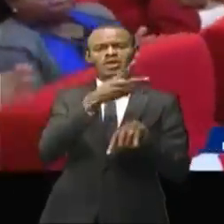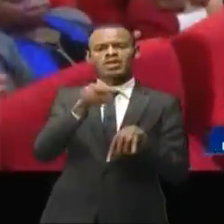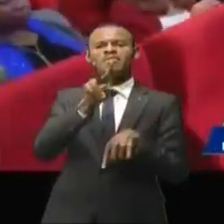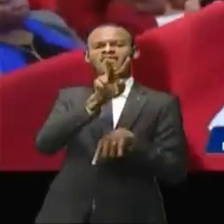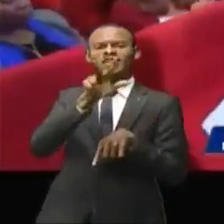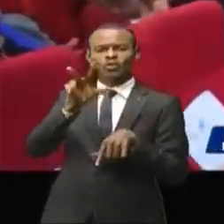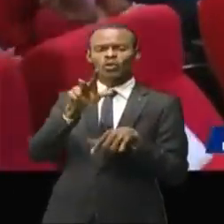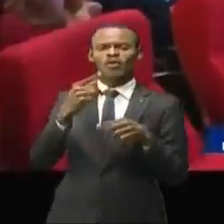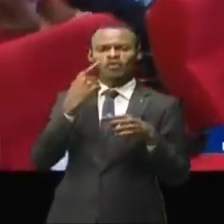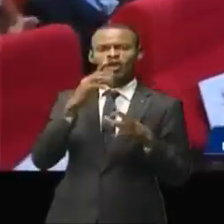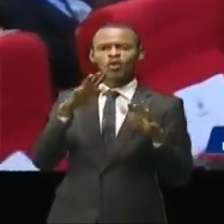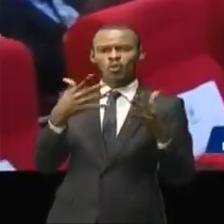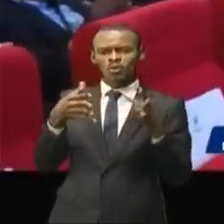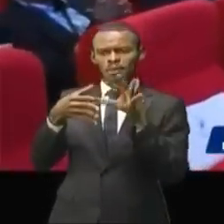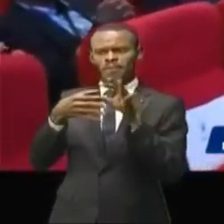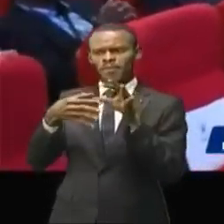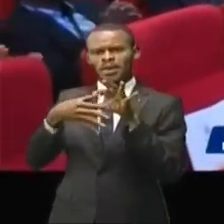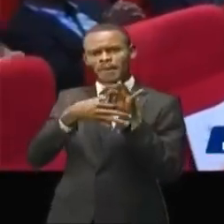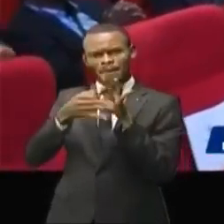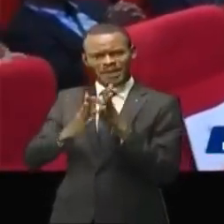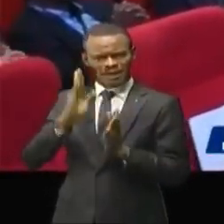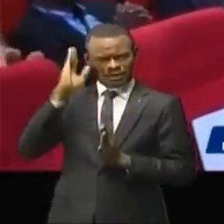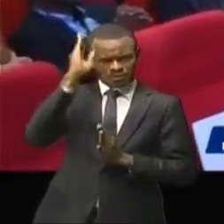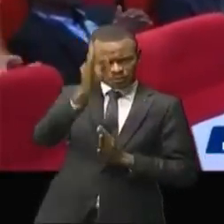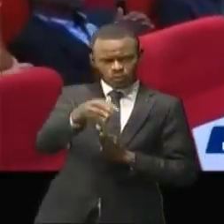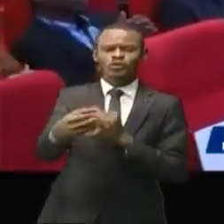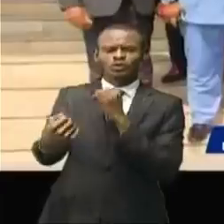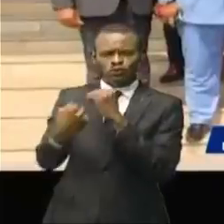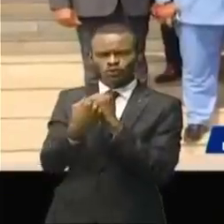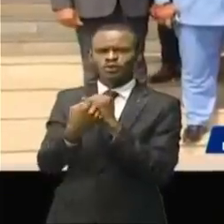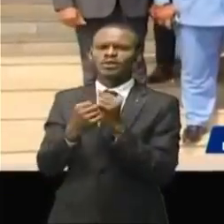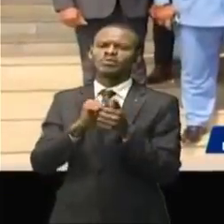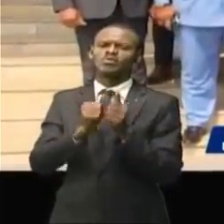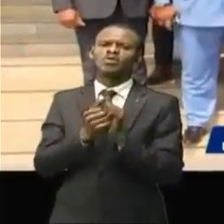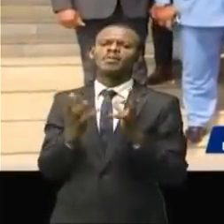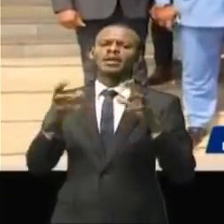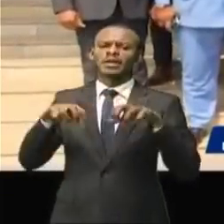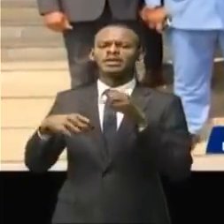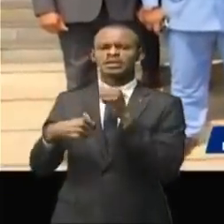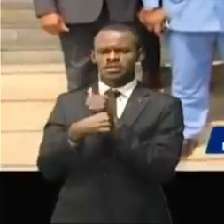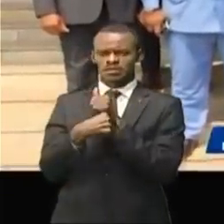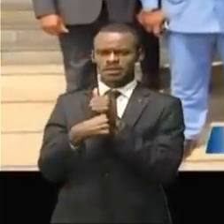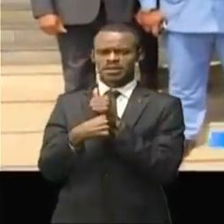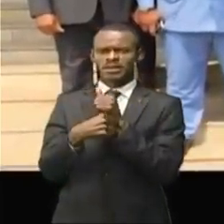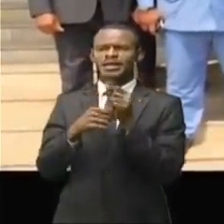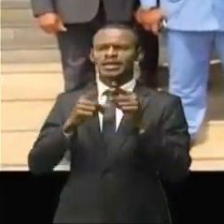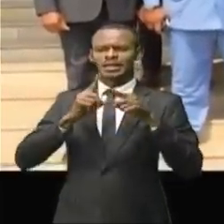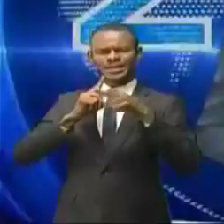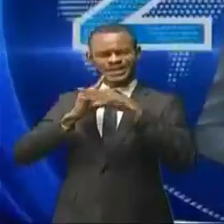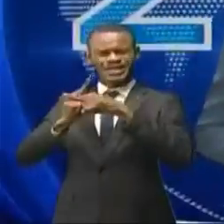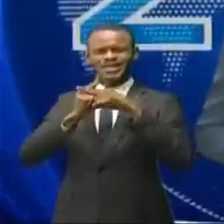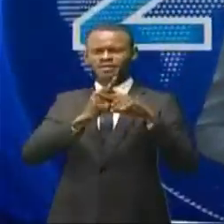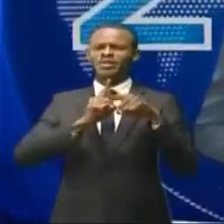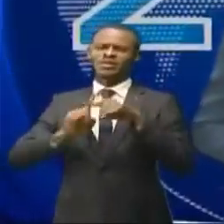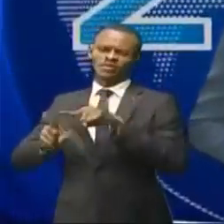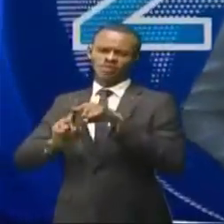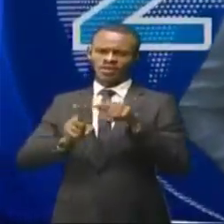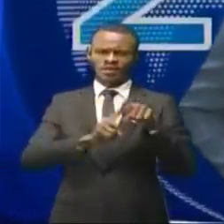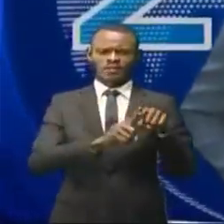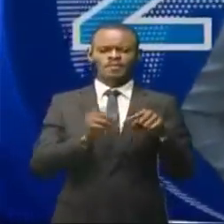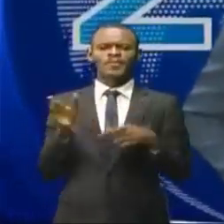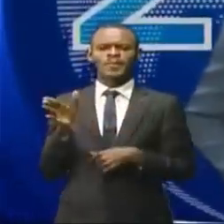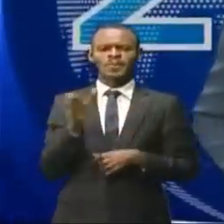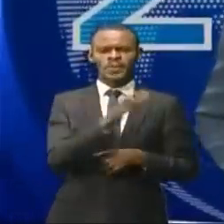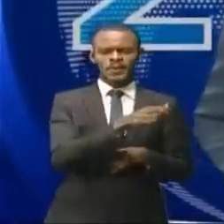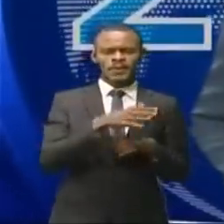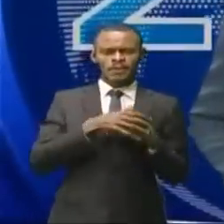mais également les défis et contre quels sont face les populations et les acteurs humanitaires la